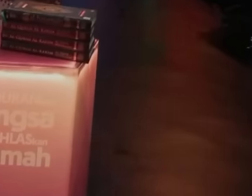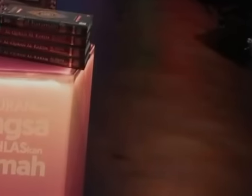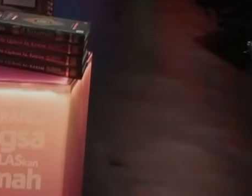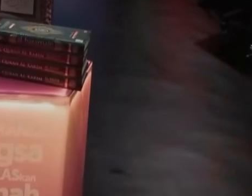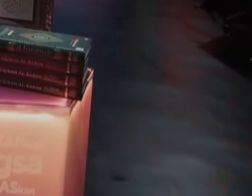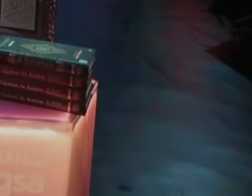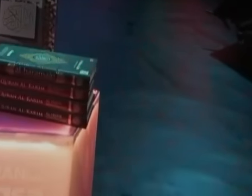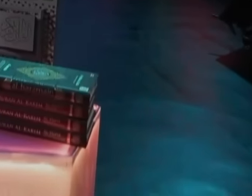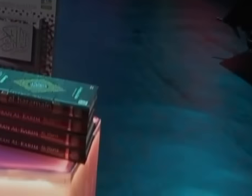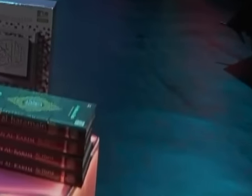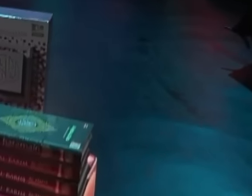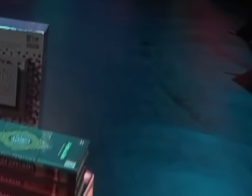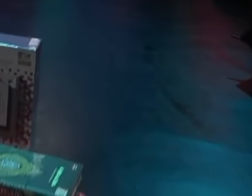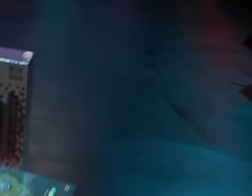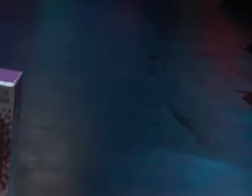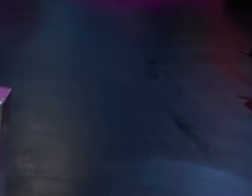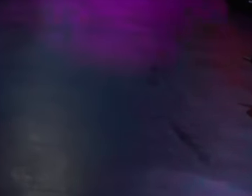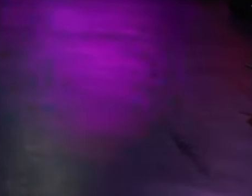وعلمنا